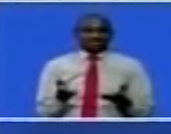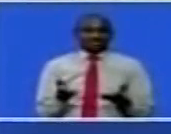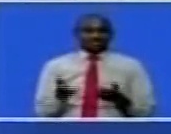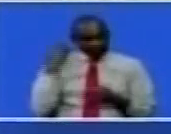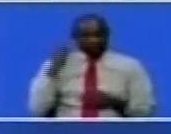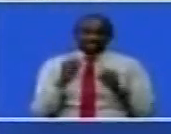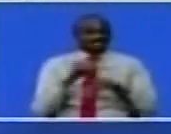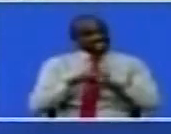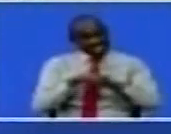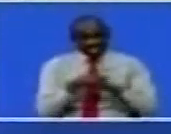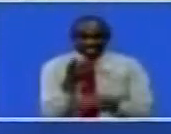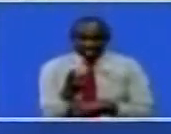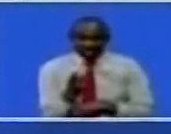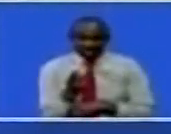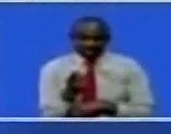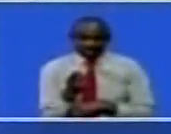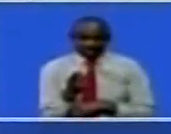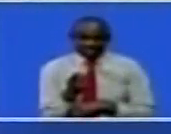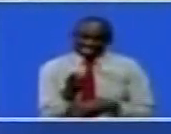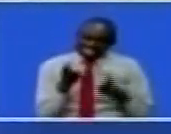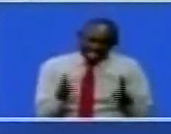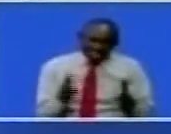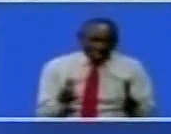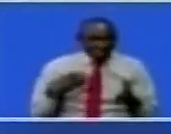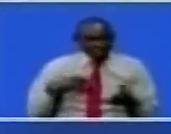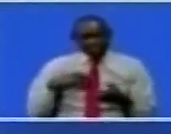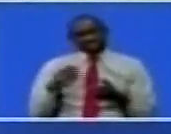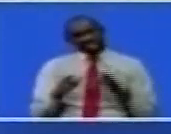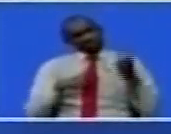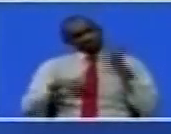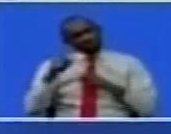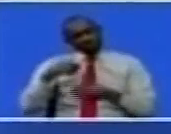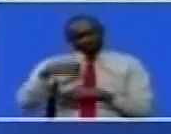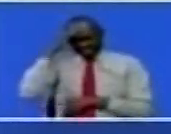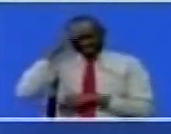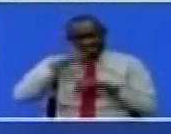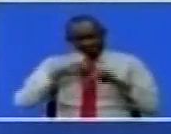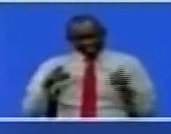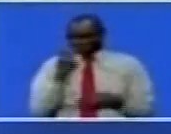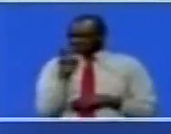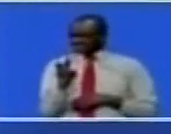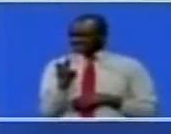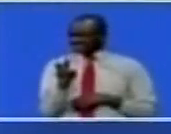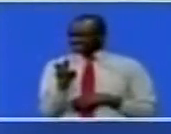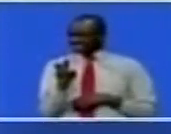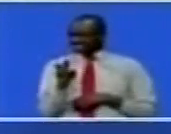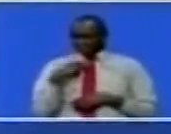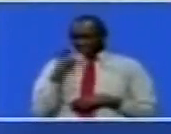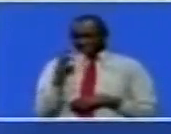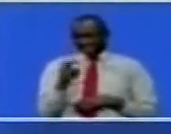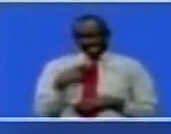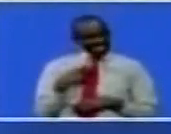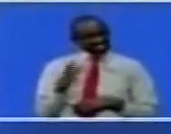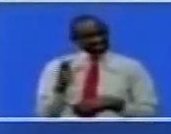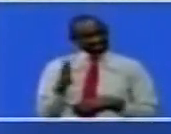Kuliko sasa, kwa sababu sasa hata wa mtu anaweza kuwa anatoka university lakini kuzungumza Kiingereza yake, ukiangalia kwa sisi